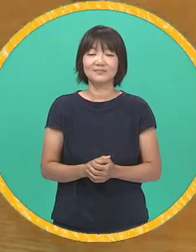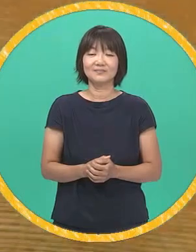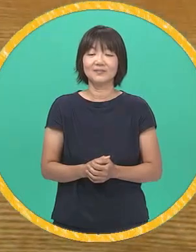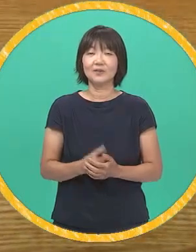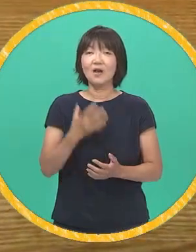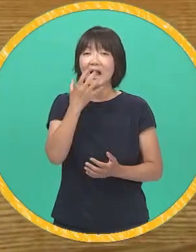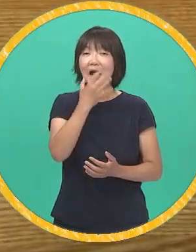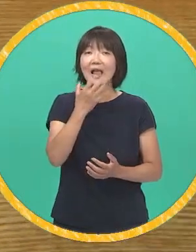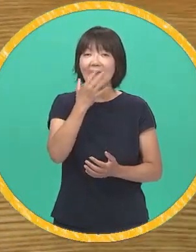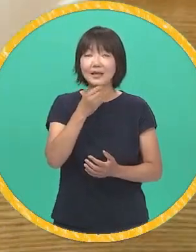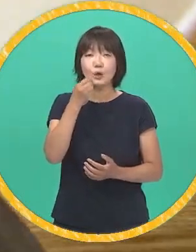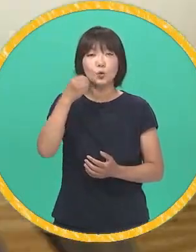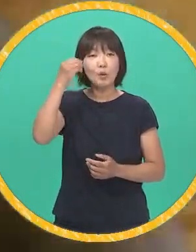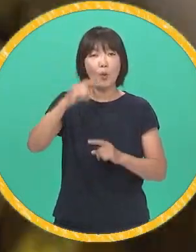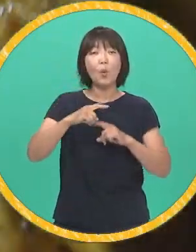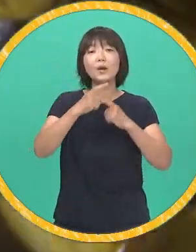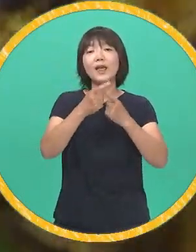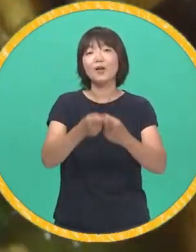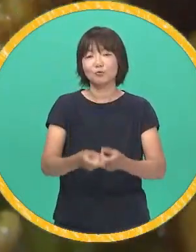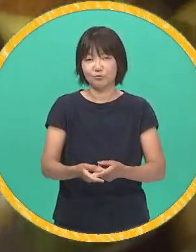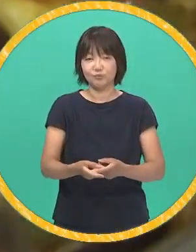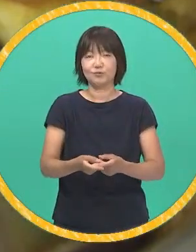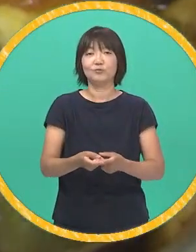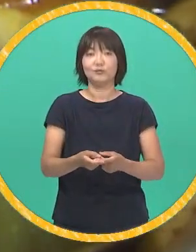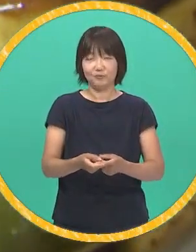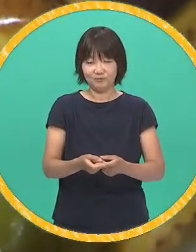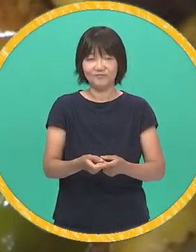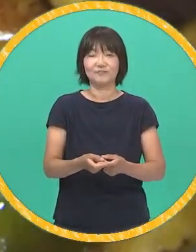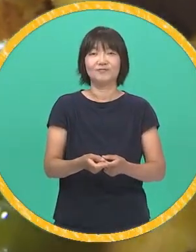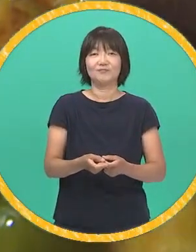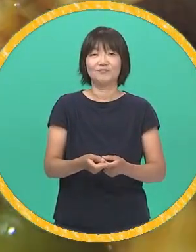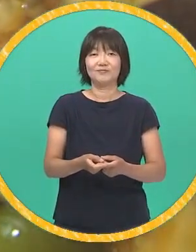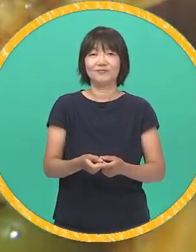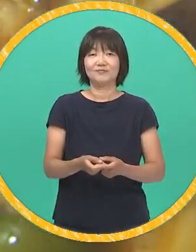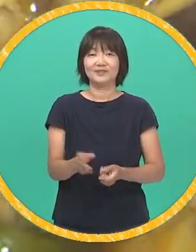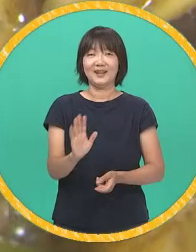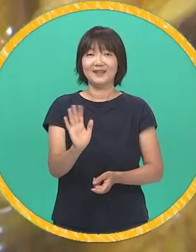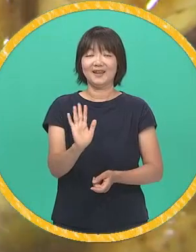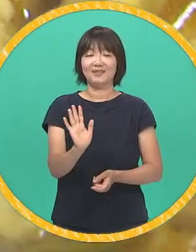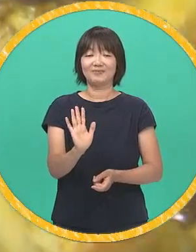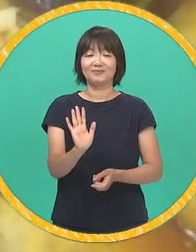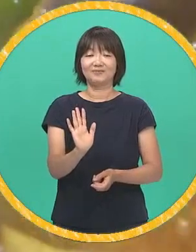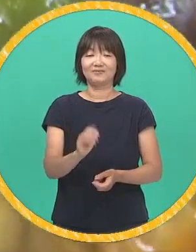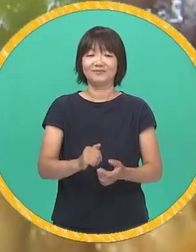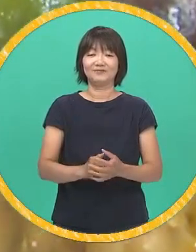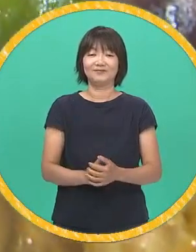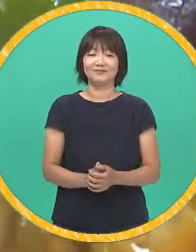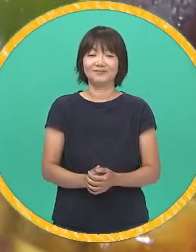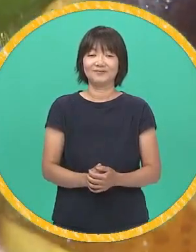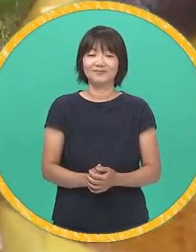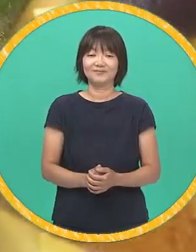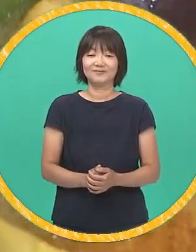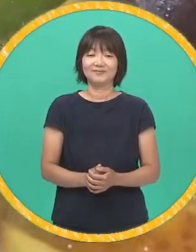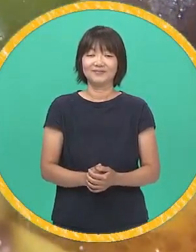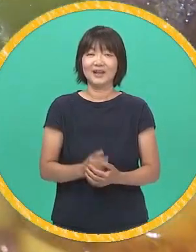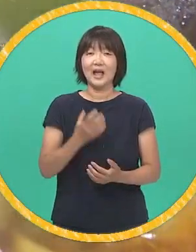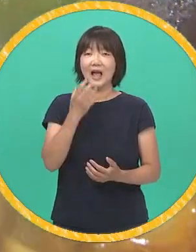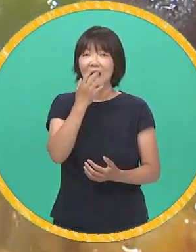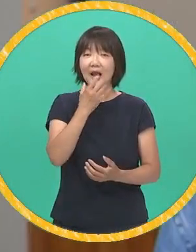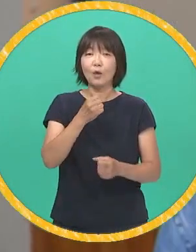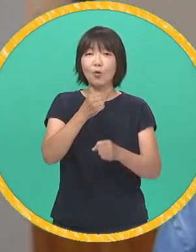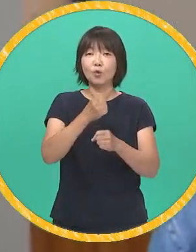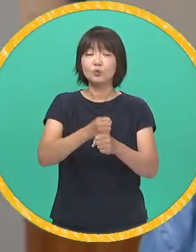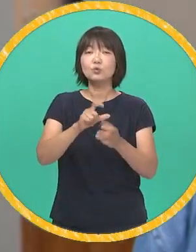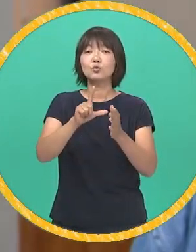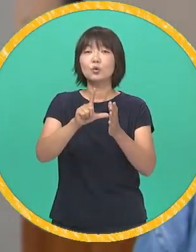みなさんこんにくれが入るとことでいるんですね見てらっしゃいおいクラッシャーカレーを作る時